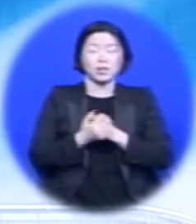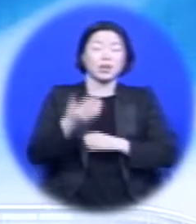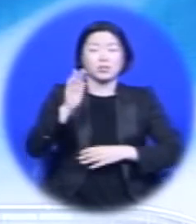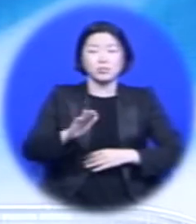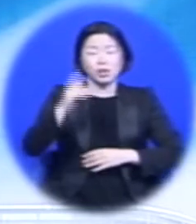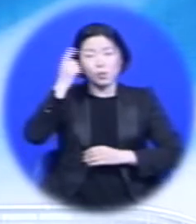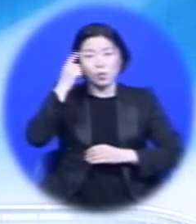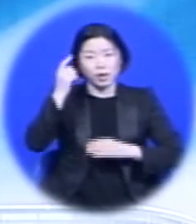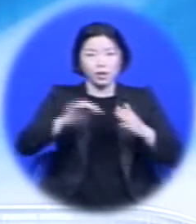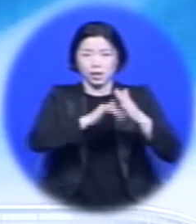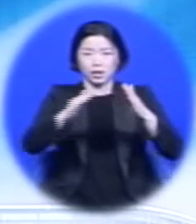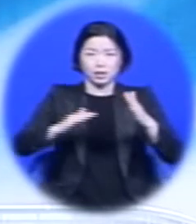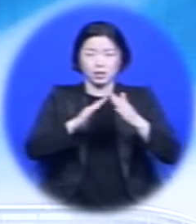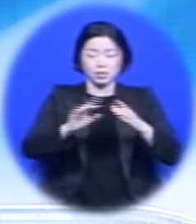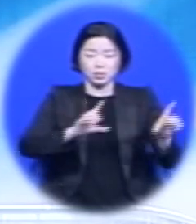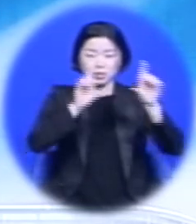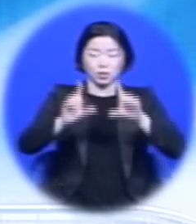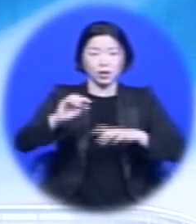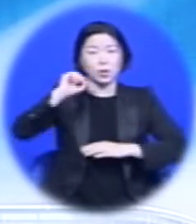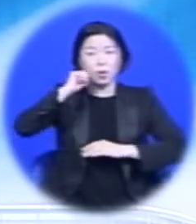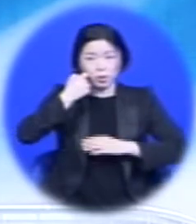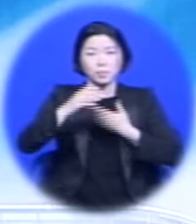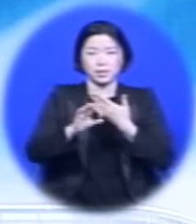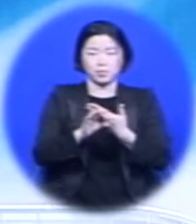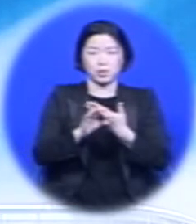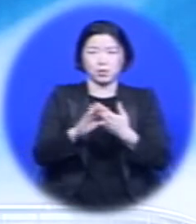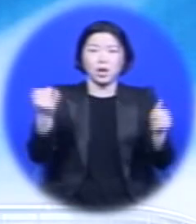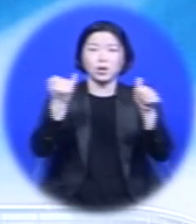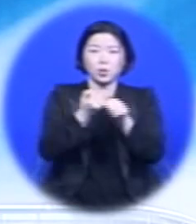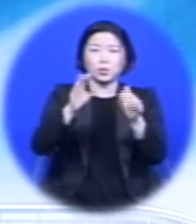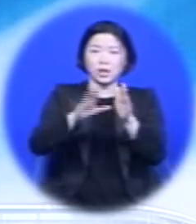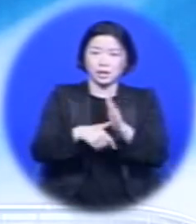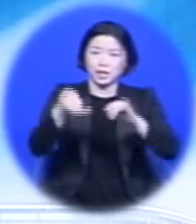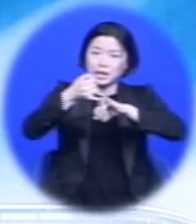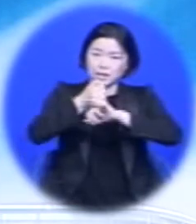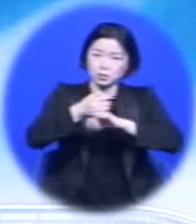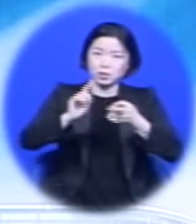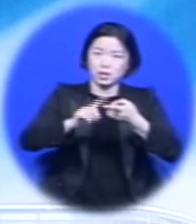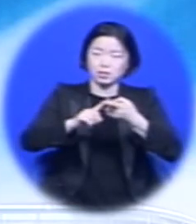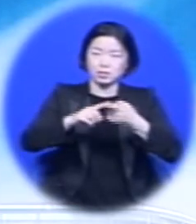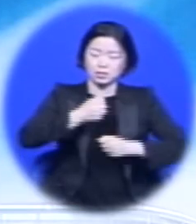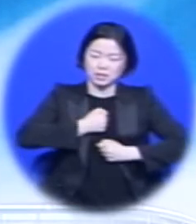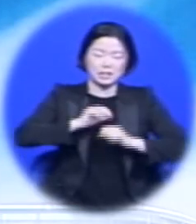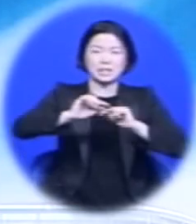그런데 왜 가정생활이 어려운가 하면 결혼할 때 약속한 것을 지키지 않아서 그렇습니다.